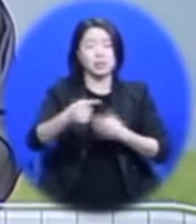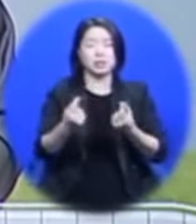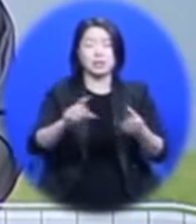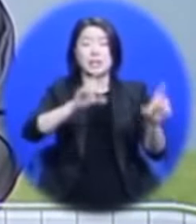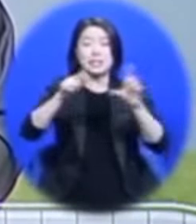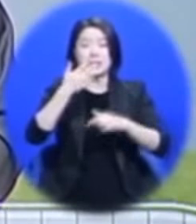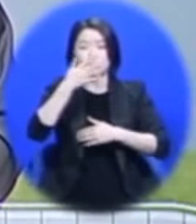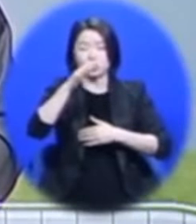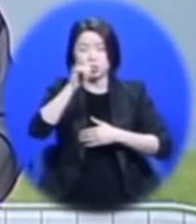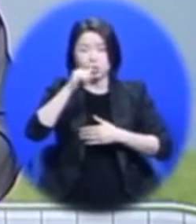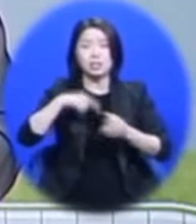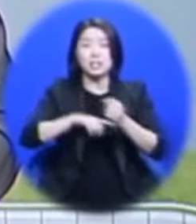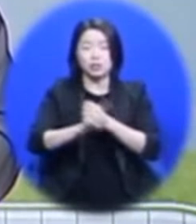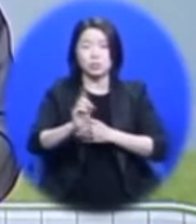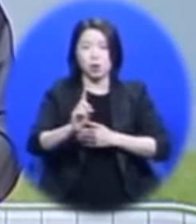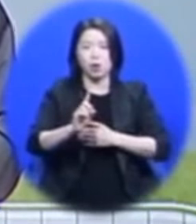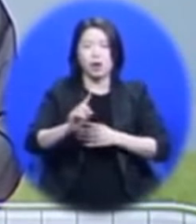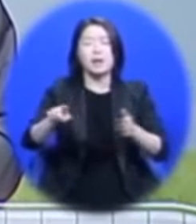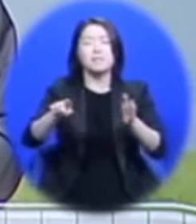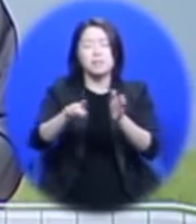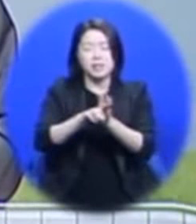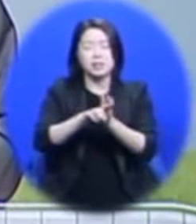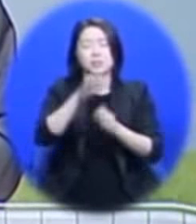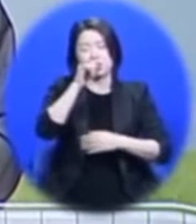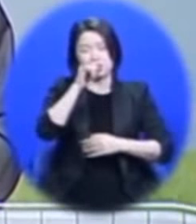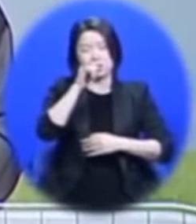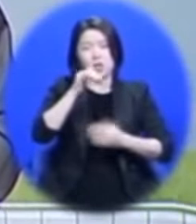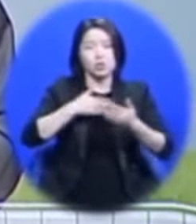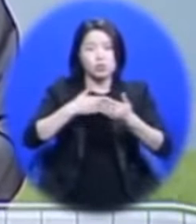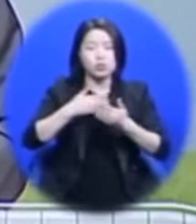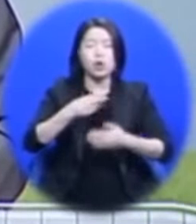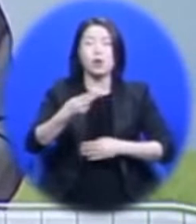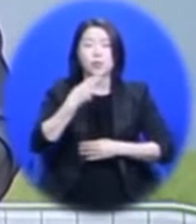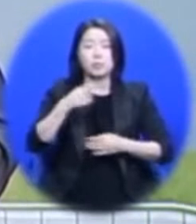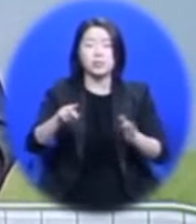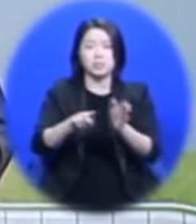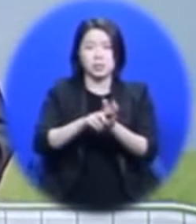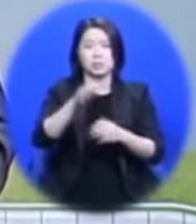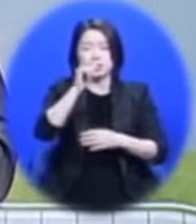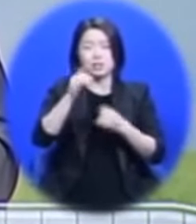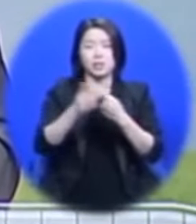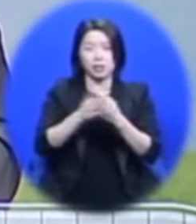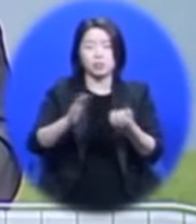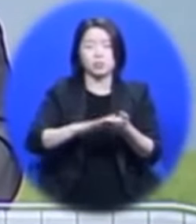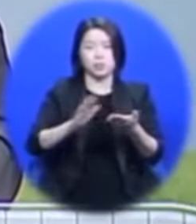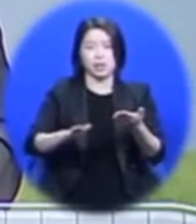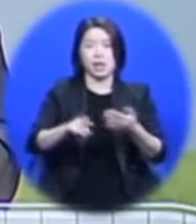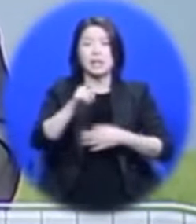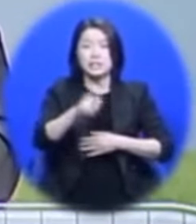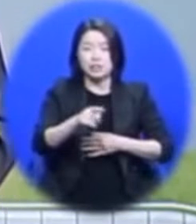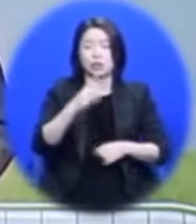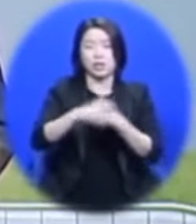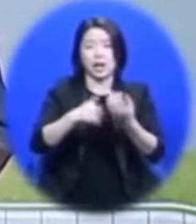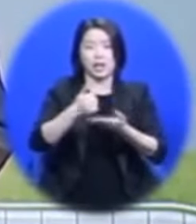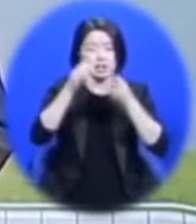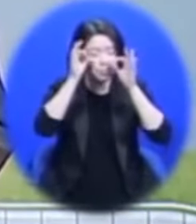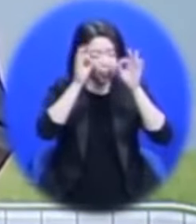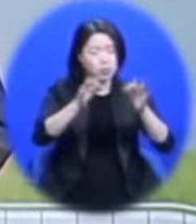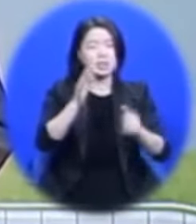때문에, 두려움이 없는 믿음이 있었기 때문에, 그리고 그것이 바로 하나님 보시기에 착한 거죠.